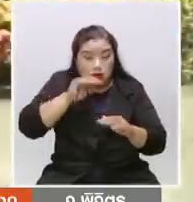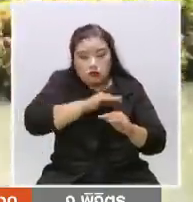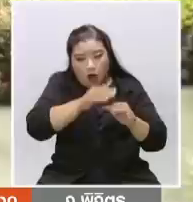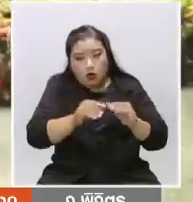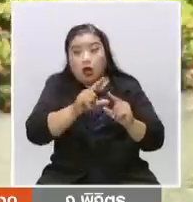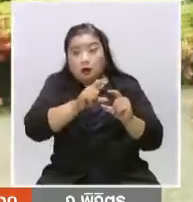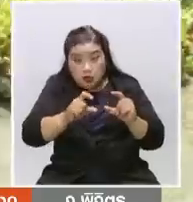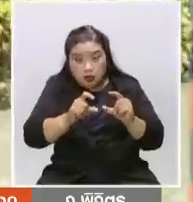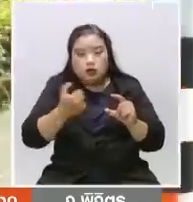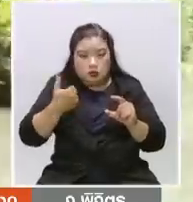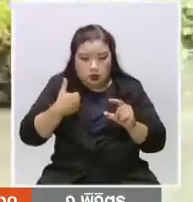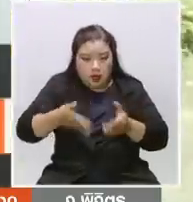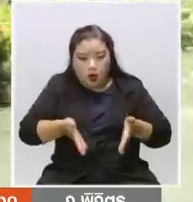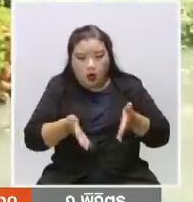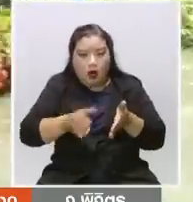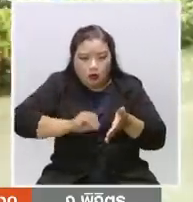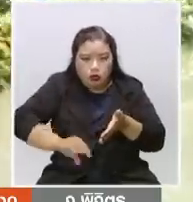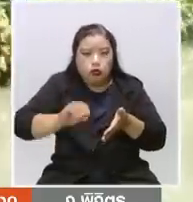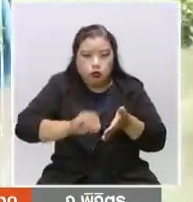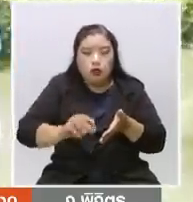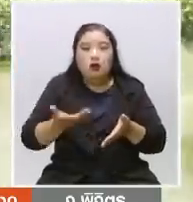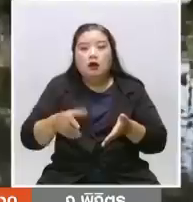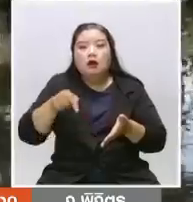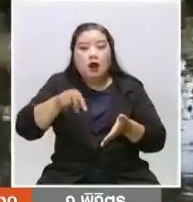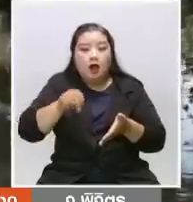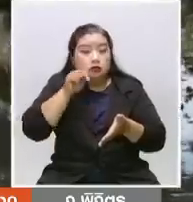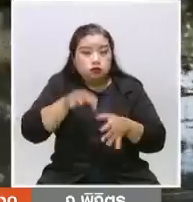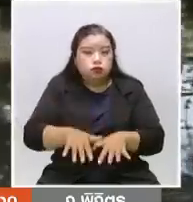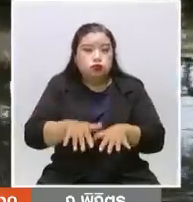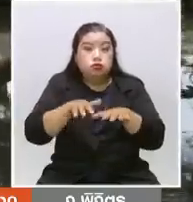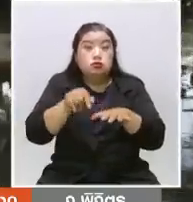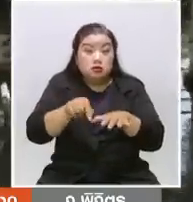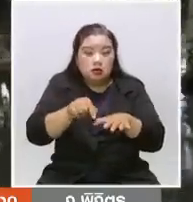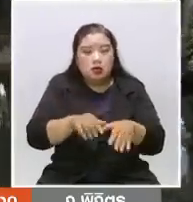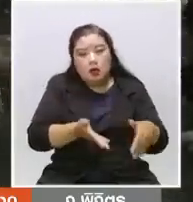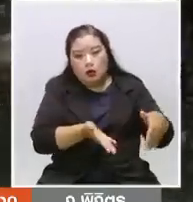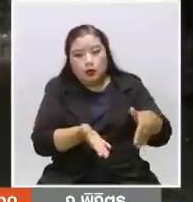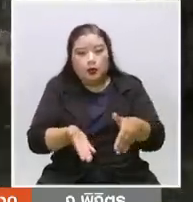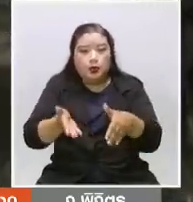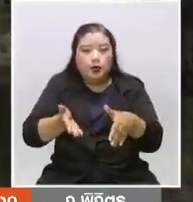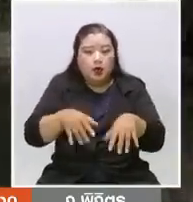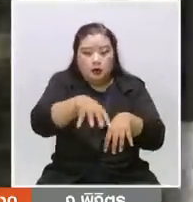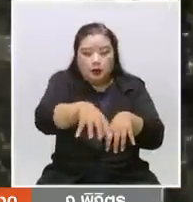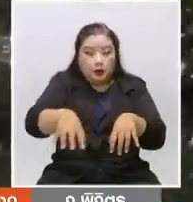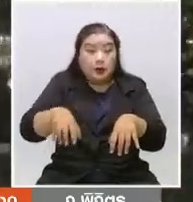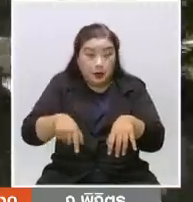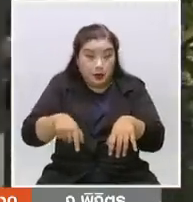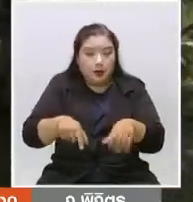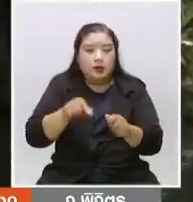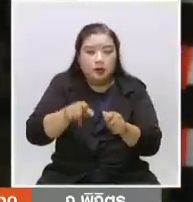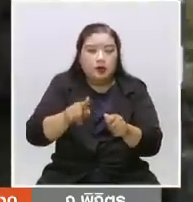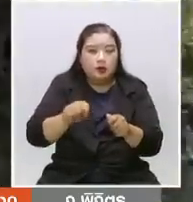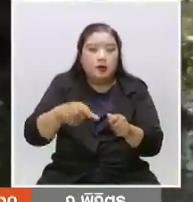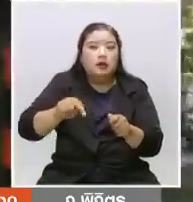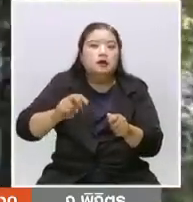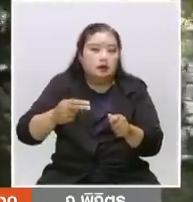ลงมาตามลำคลองสาขาค่ะส่งผลทำให้ปริมาณน้ำในแม่น้ำน่านที่ไหลผ่านพื้นที่อำเภอตะพานหินบ